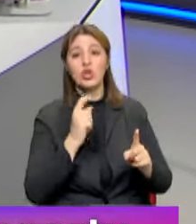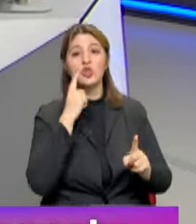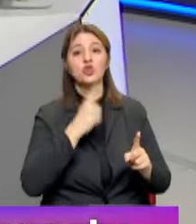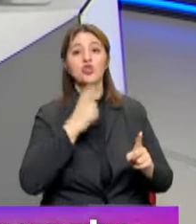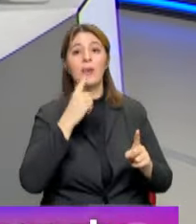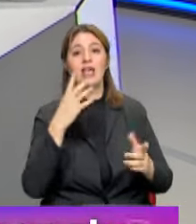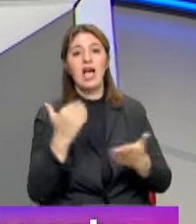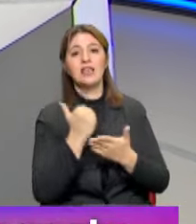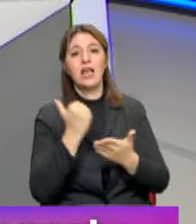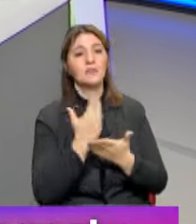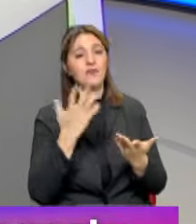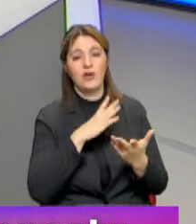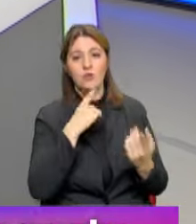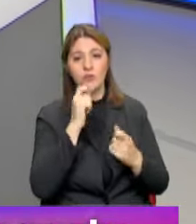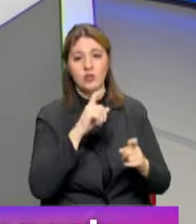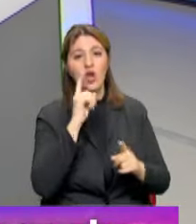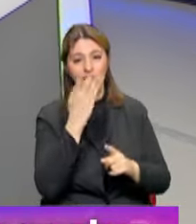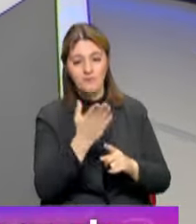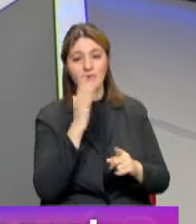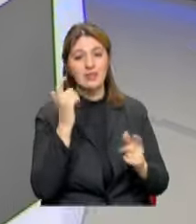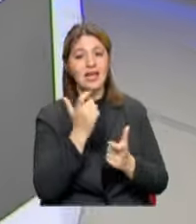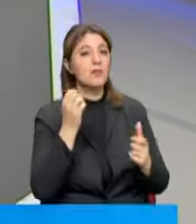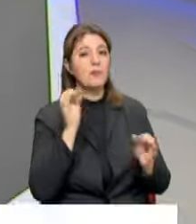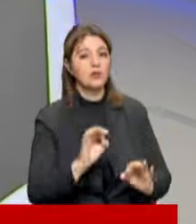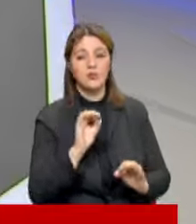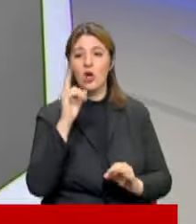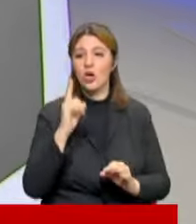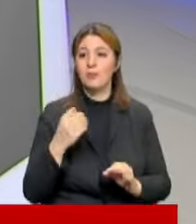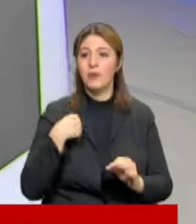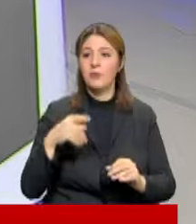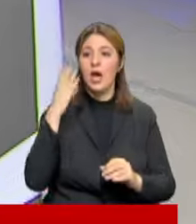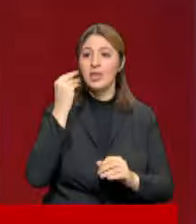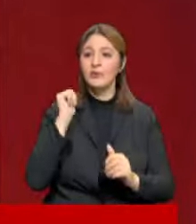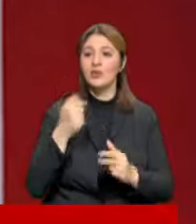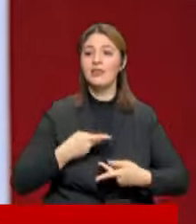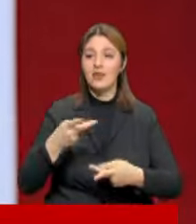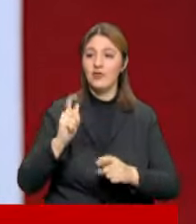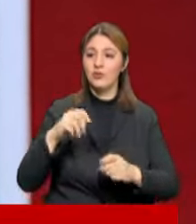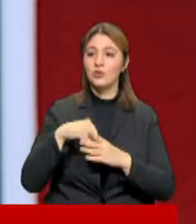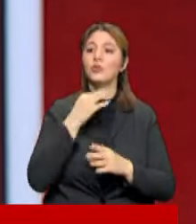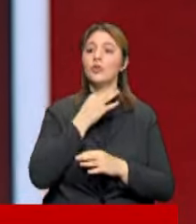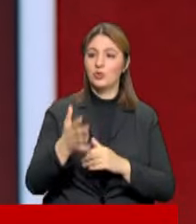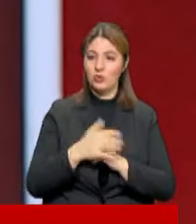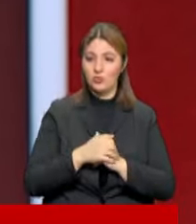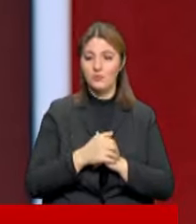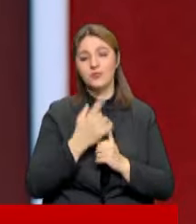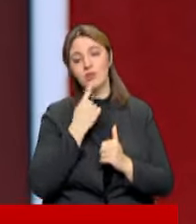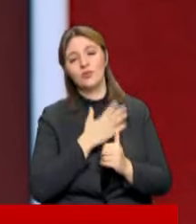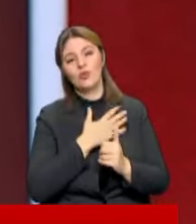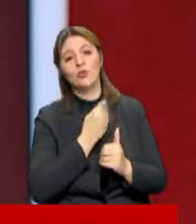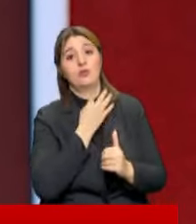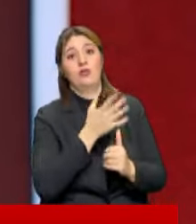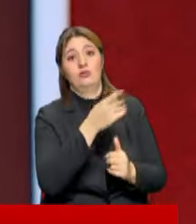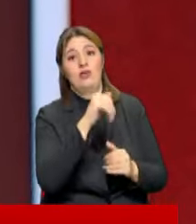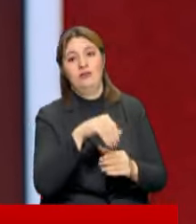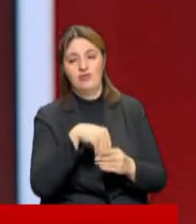Cumhuriyetimizin kazanımlarını konuşacağız Hocam nereden başlayalım Evet önce beni bu anlamlı günde davet ettiğiniz için çok teşekkür Edim sa ne demek Çok sağ olun